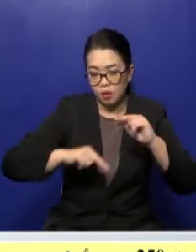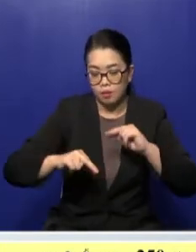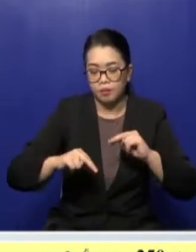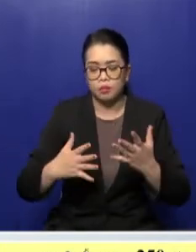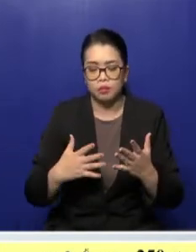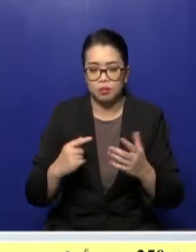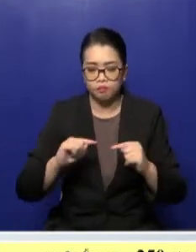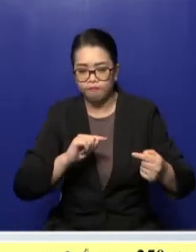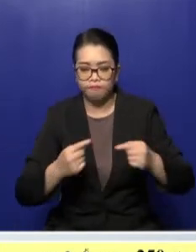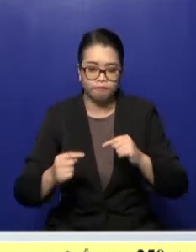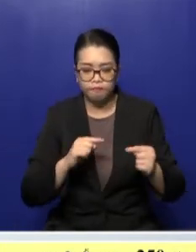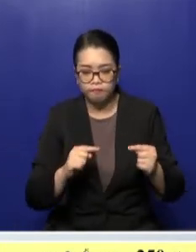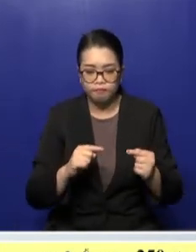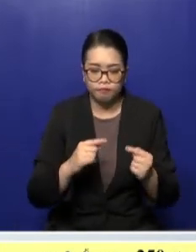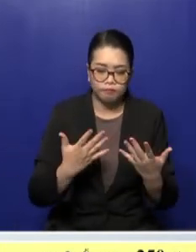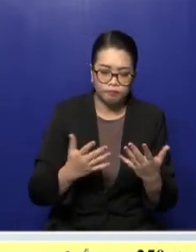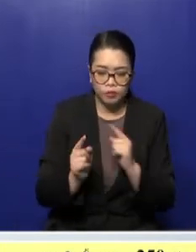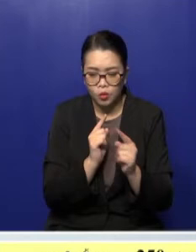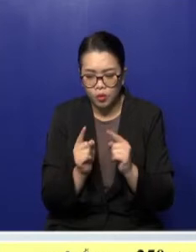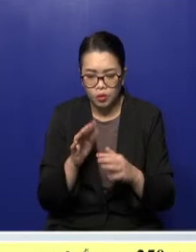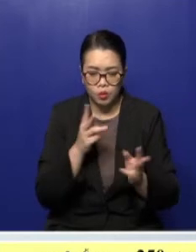ข้อถกเถียงกันในแต่